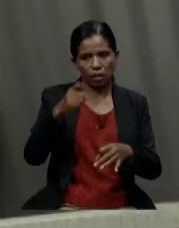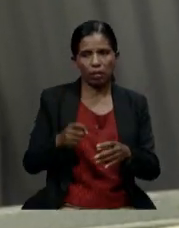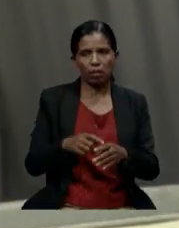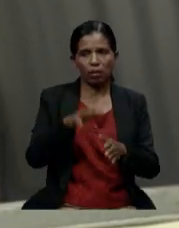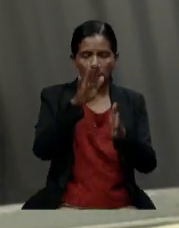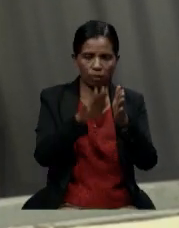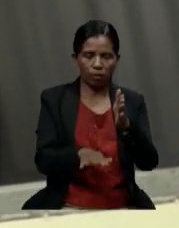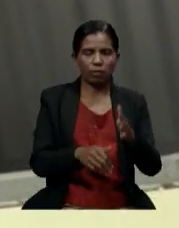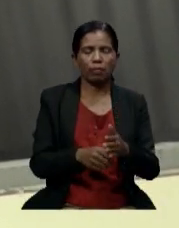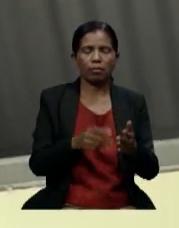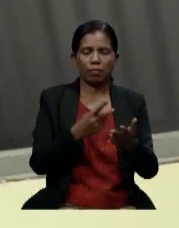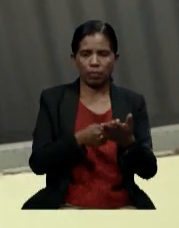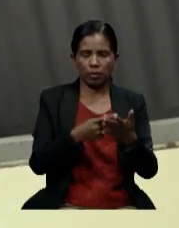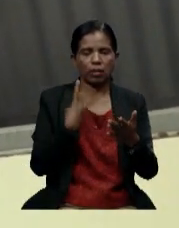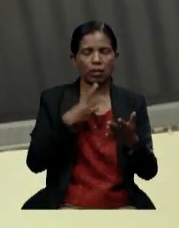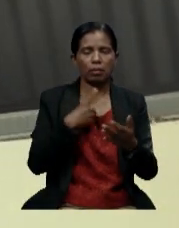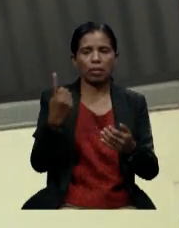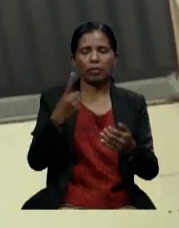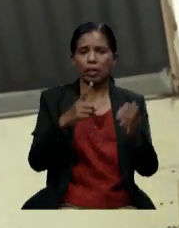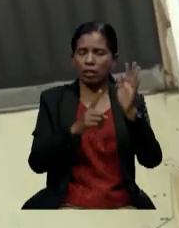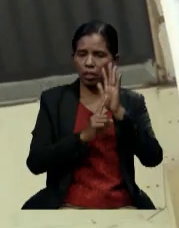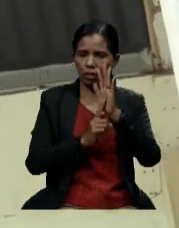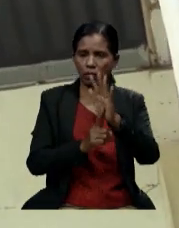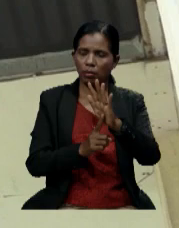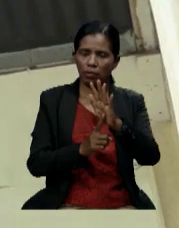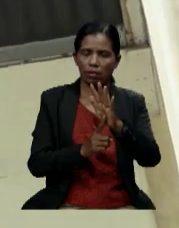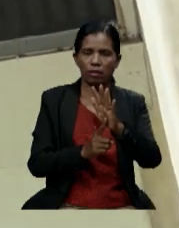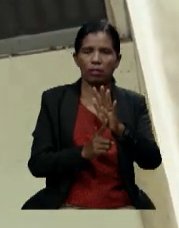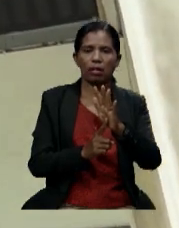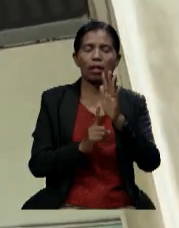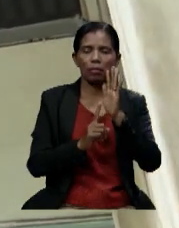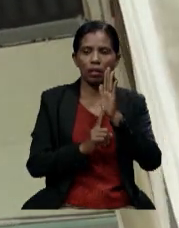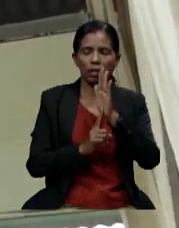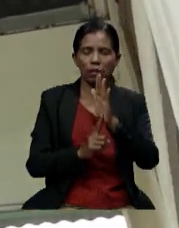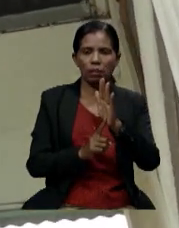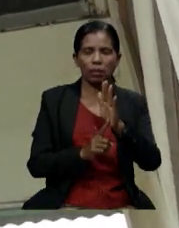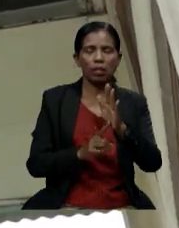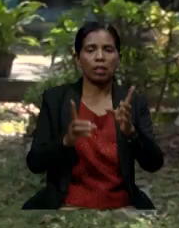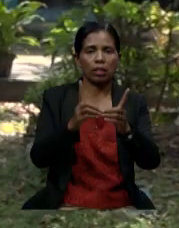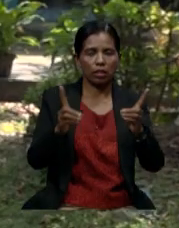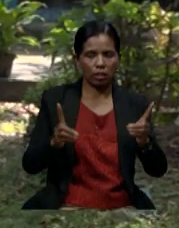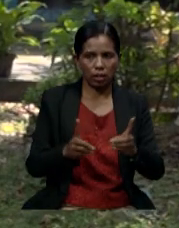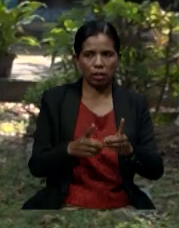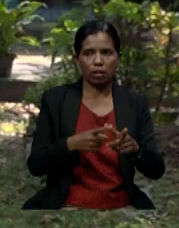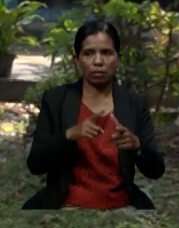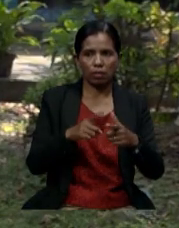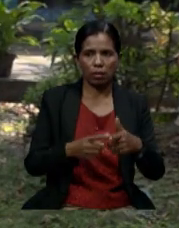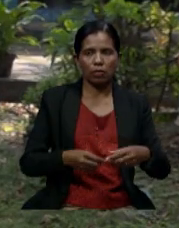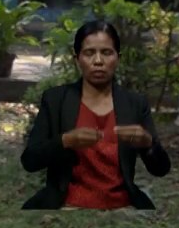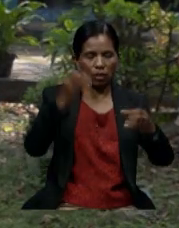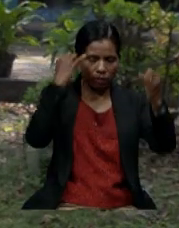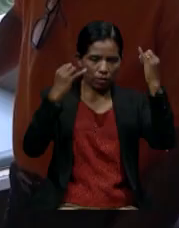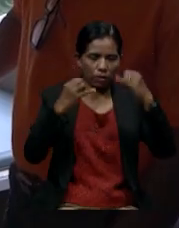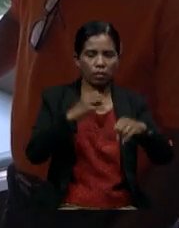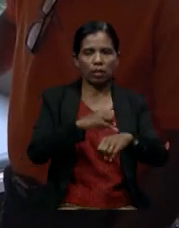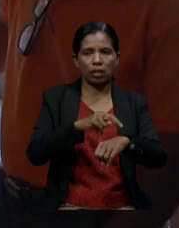mondara kona. Proposta ami sempre hatoba tur hierarkamente ami hatoba ya distritu. Distritu mak tutan informasaun dane baya